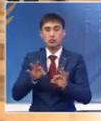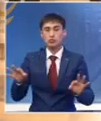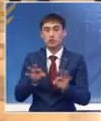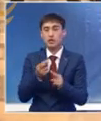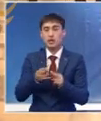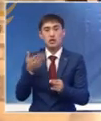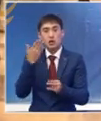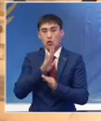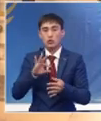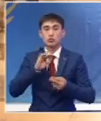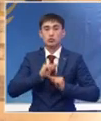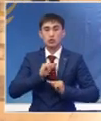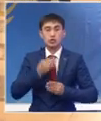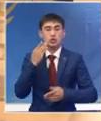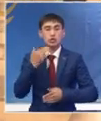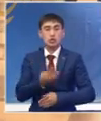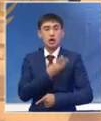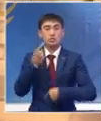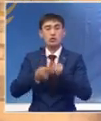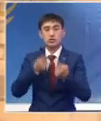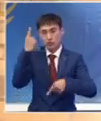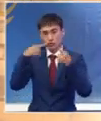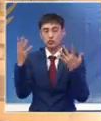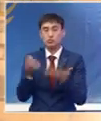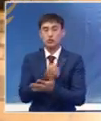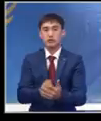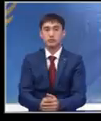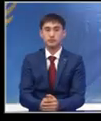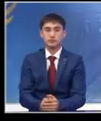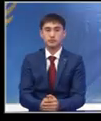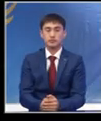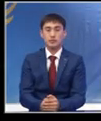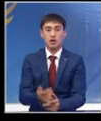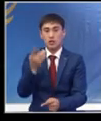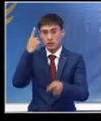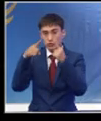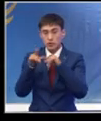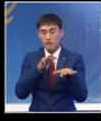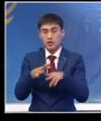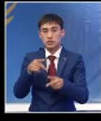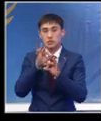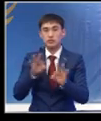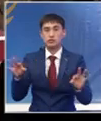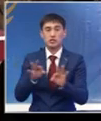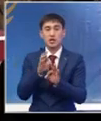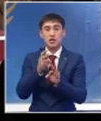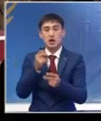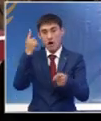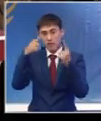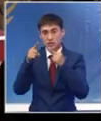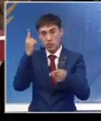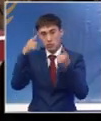Это нелегкий труд. Мы желаем ему дальнейших творческих успехов. На творческом вечере прозвучали классические